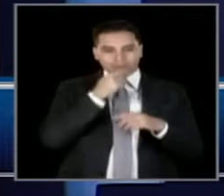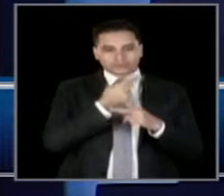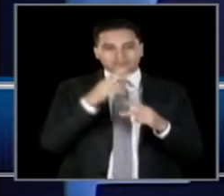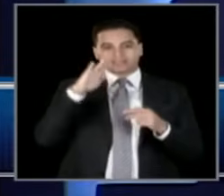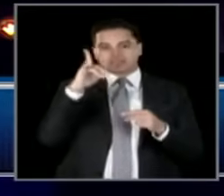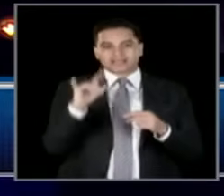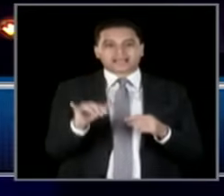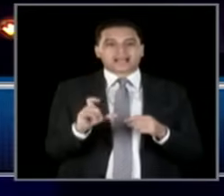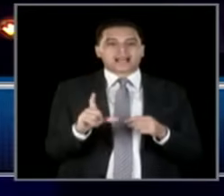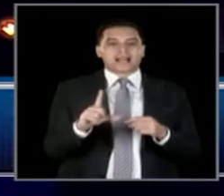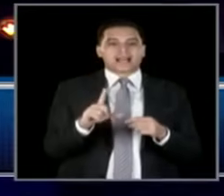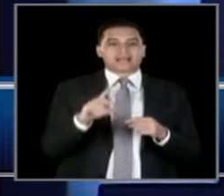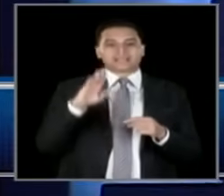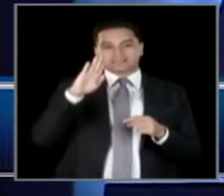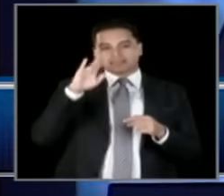سريلانكا.